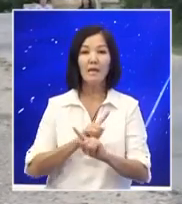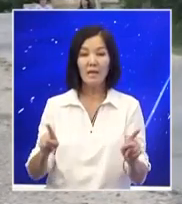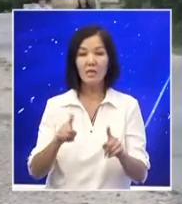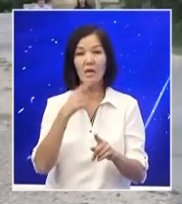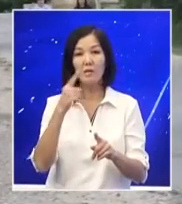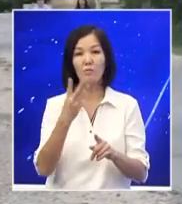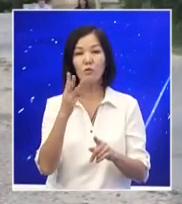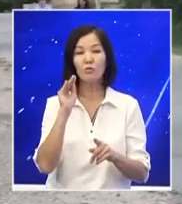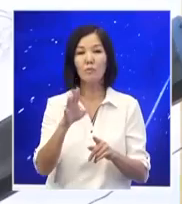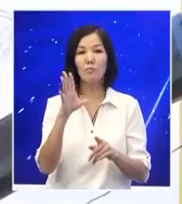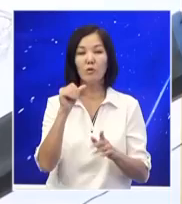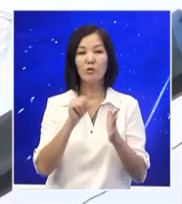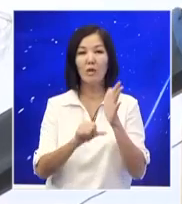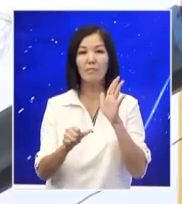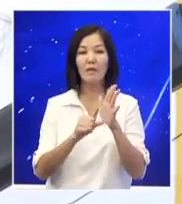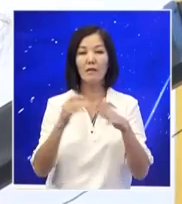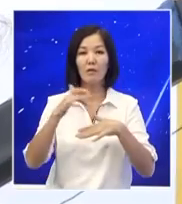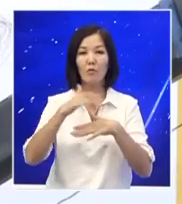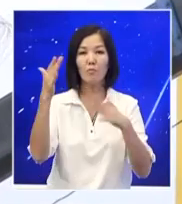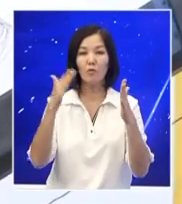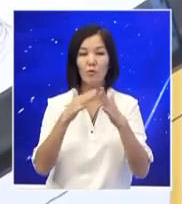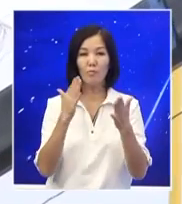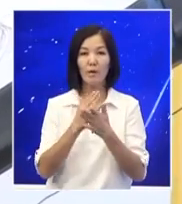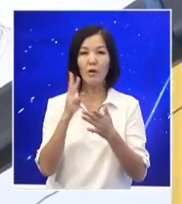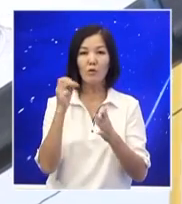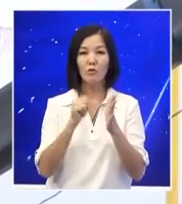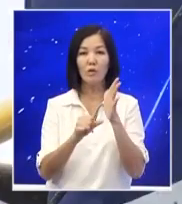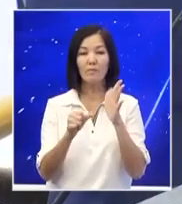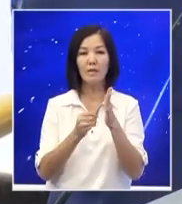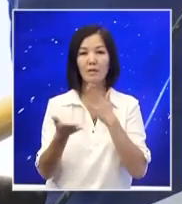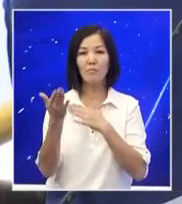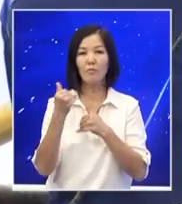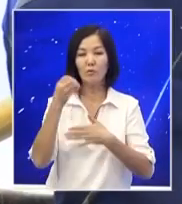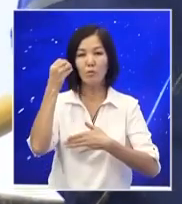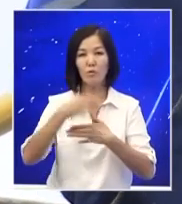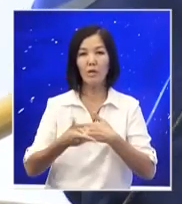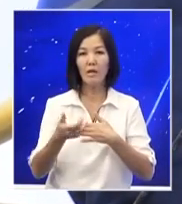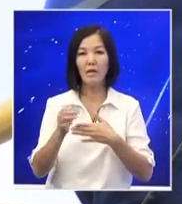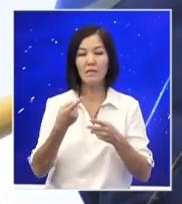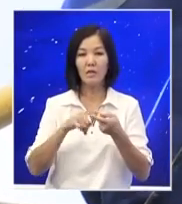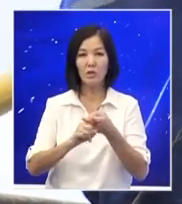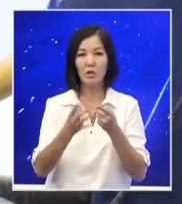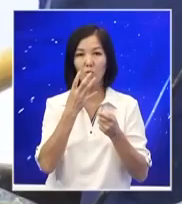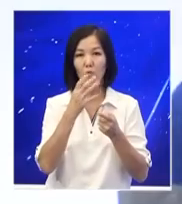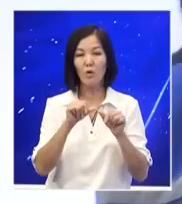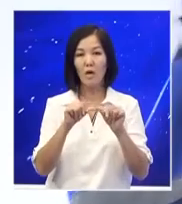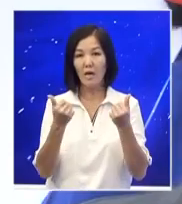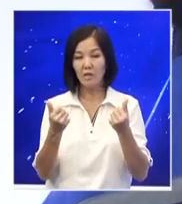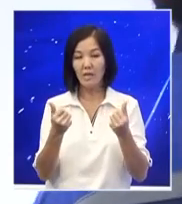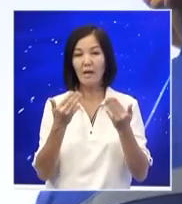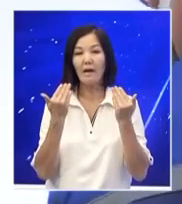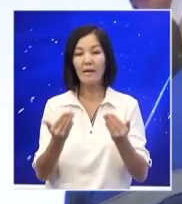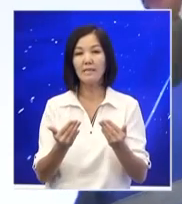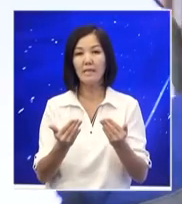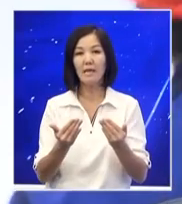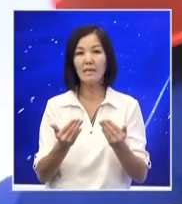аймақта 3566 көпқабатты үй бар. Олардың 366-сы кезінде орталықтандырылған жылу жүйесінен ажыратылған еді.